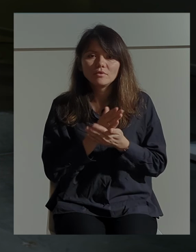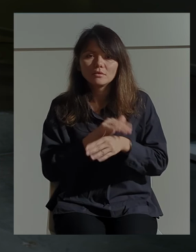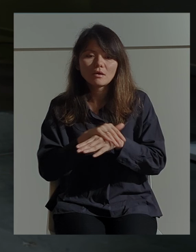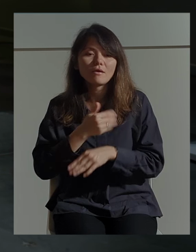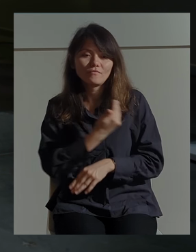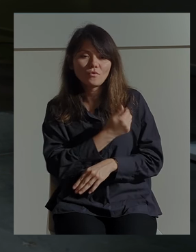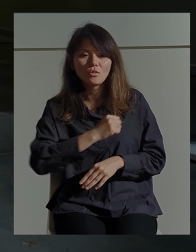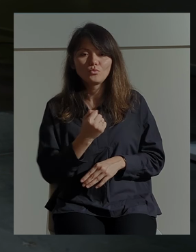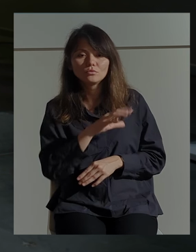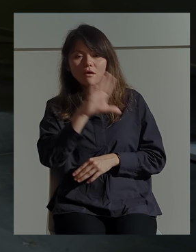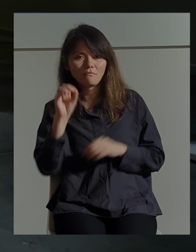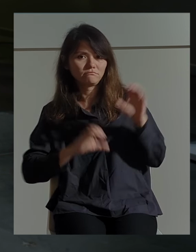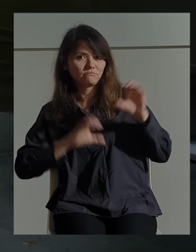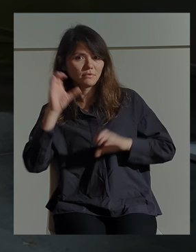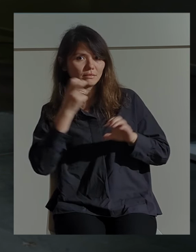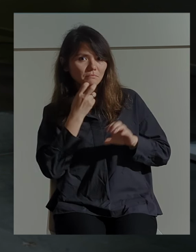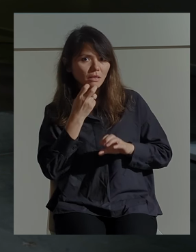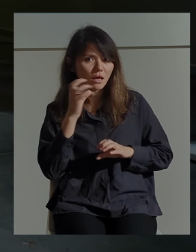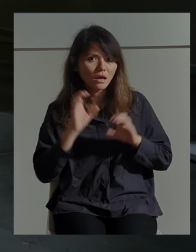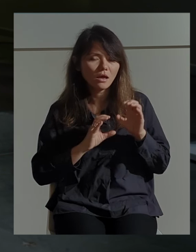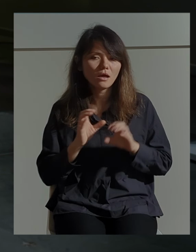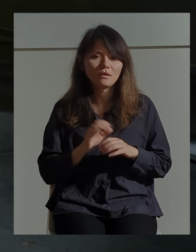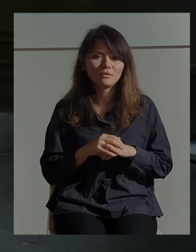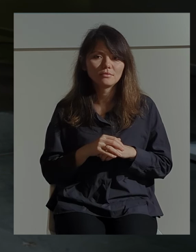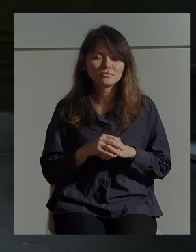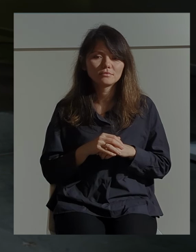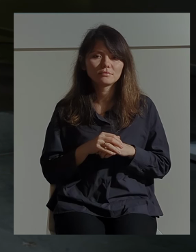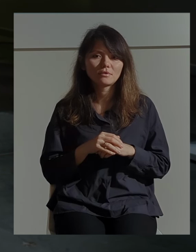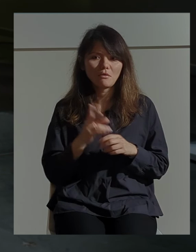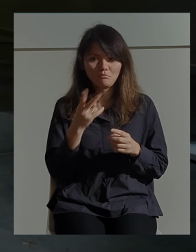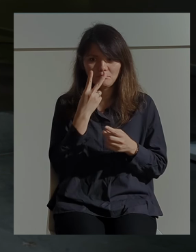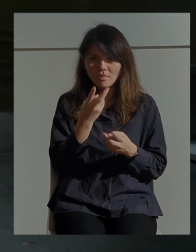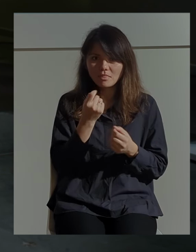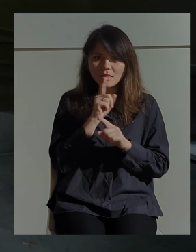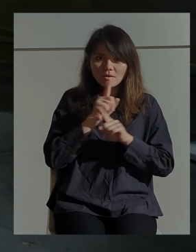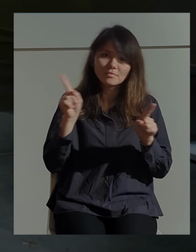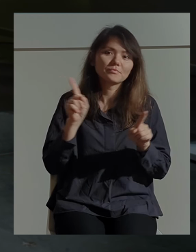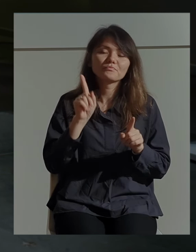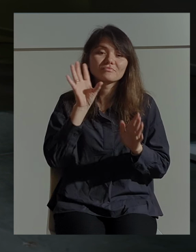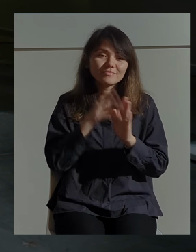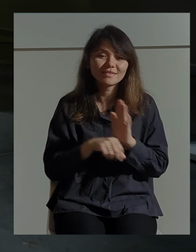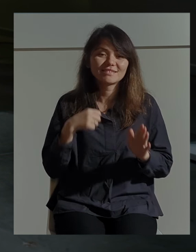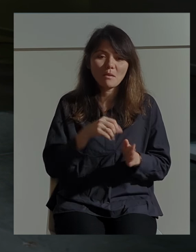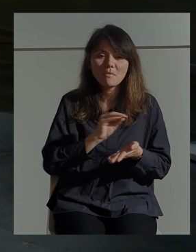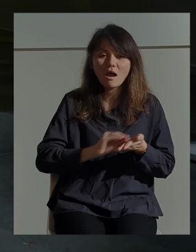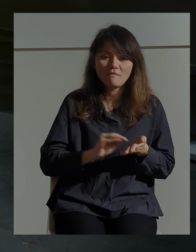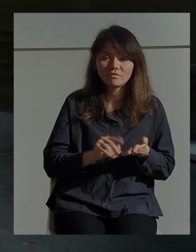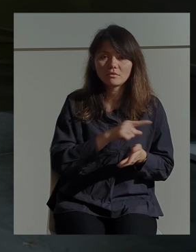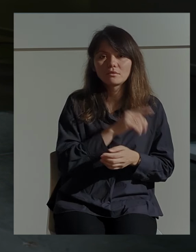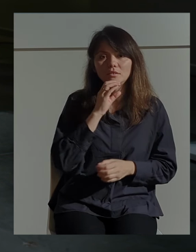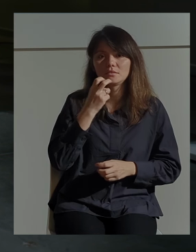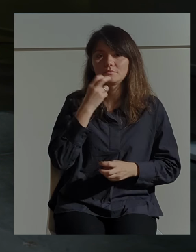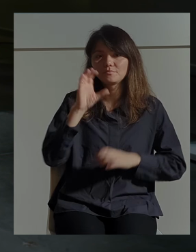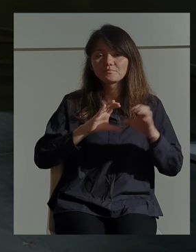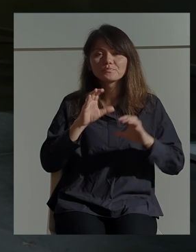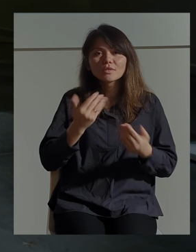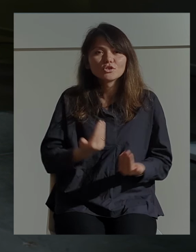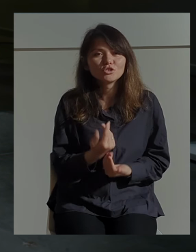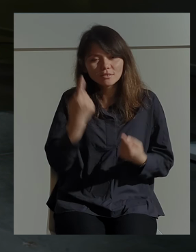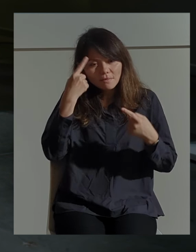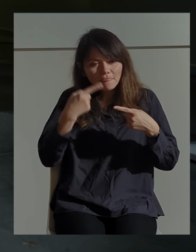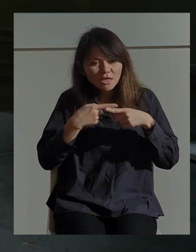друзья смеялись что достаточно невероятно включая самого автора вся жизнь инженера - это